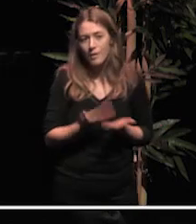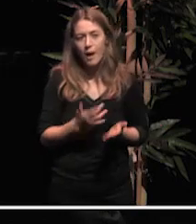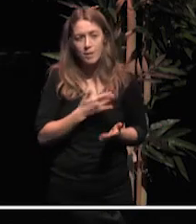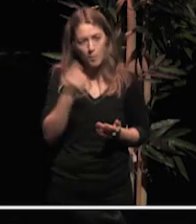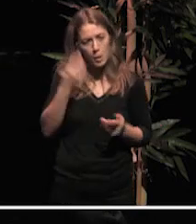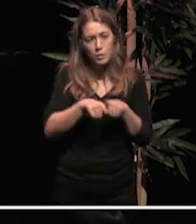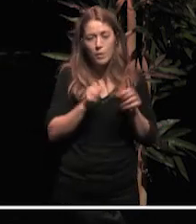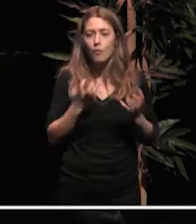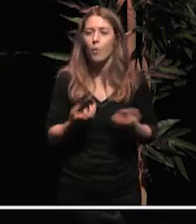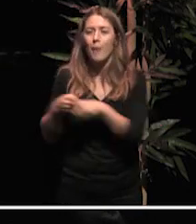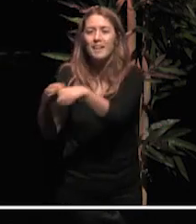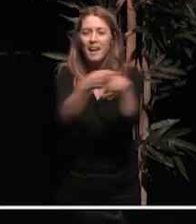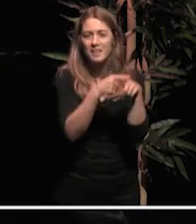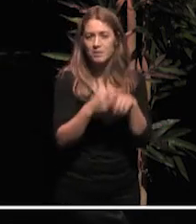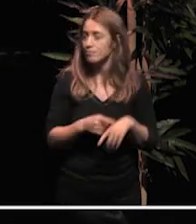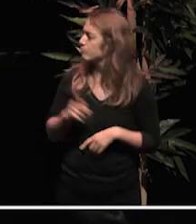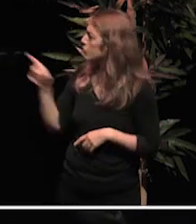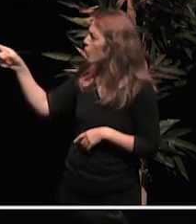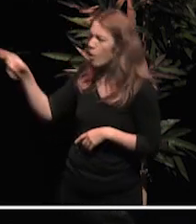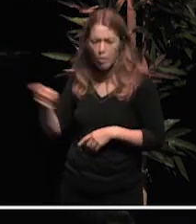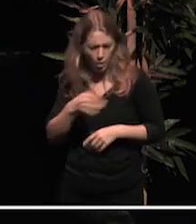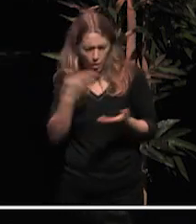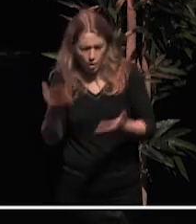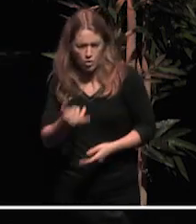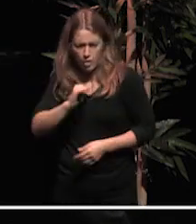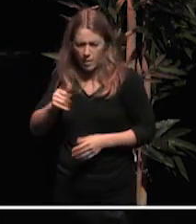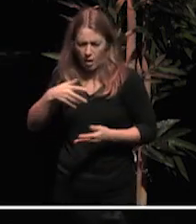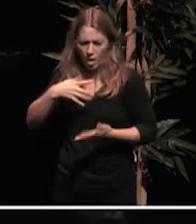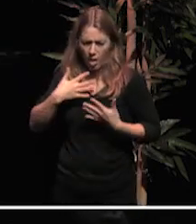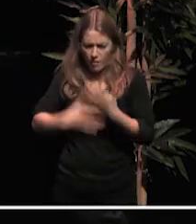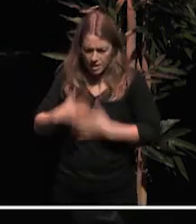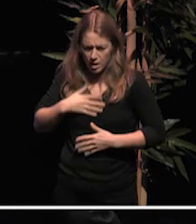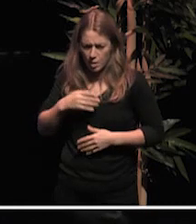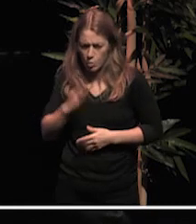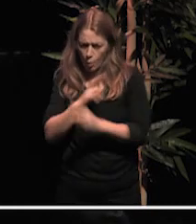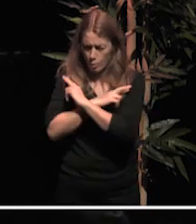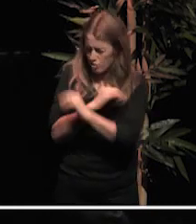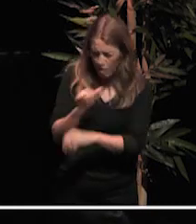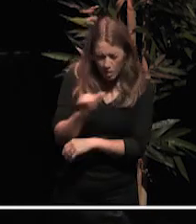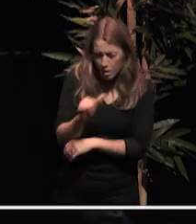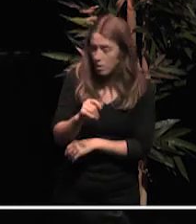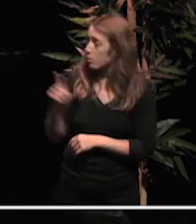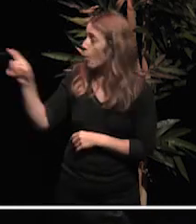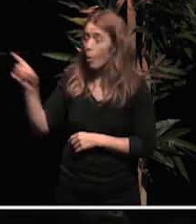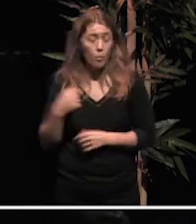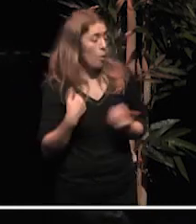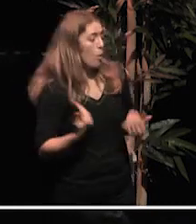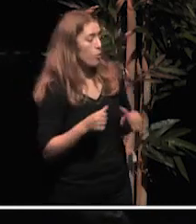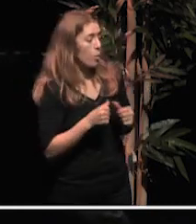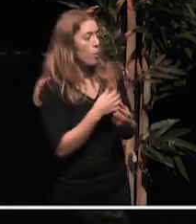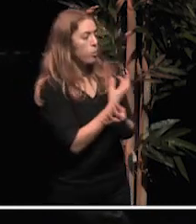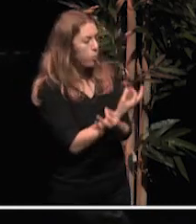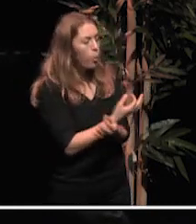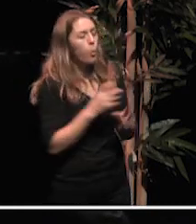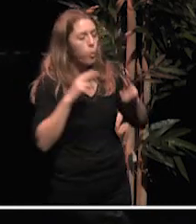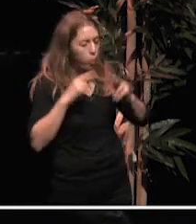Petite parenthèse, vous n'êtes jamais fatigué? Des fois, vous ne vous dites pas « j'ai envie de me reposer un petit peu », non? Alors non, je médite pas beaucoup, je me repose,